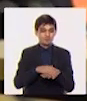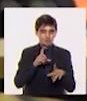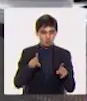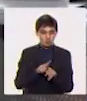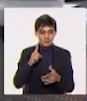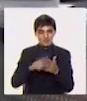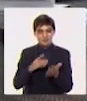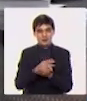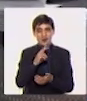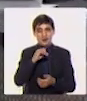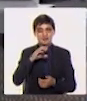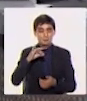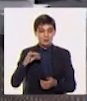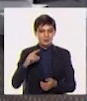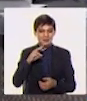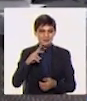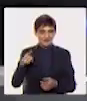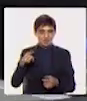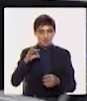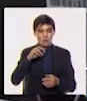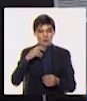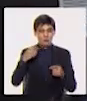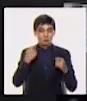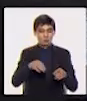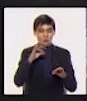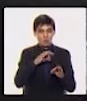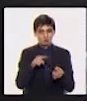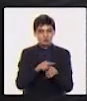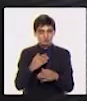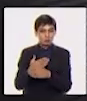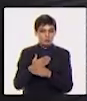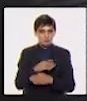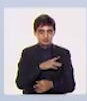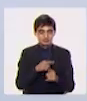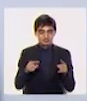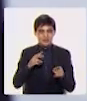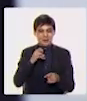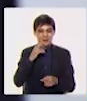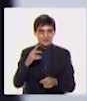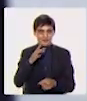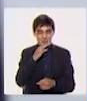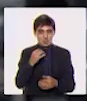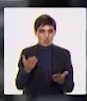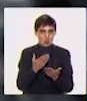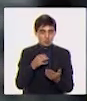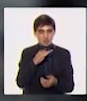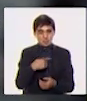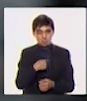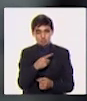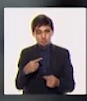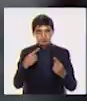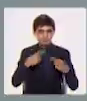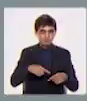Бізге Каспи Кизеттегі онлайн сату осы кезеңнен өтуге көмектесті. Сәл жеңілдеу болды, минусқа